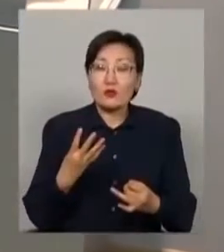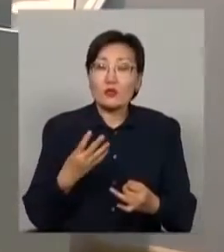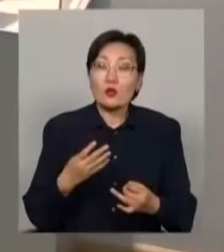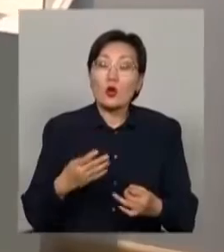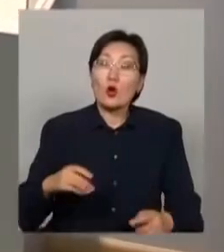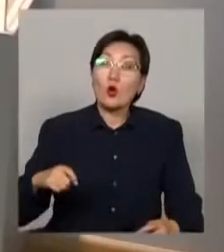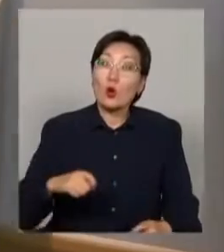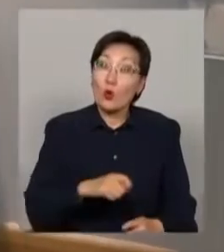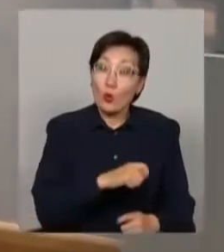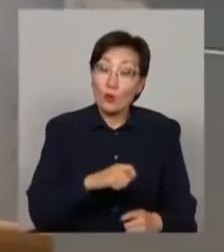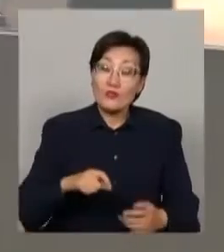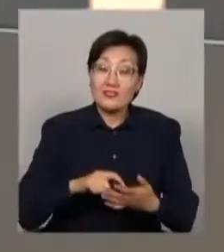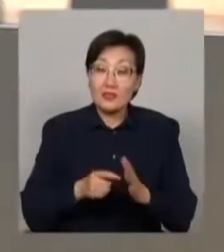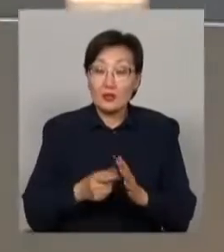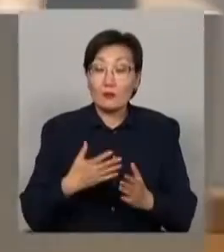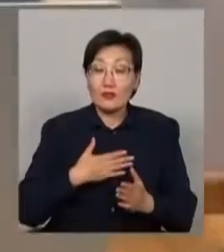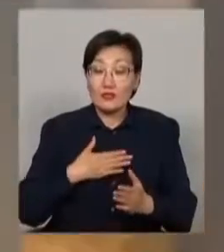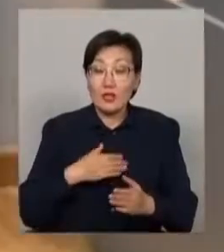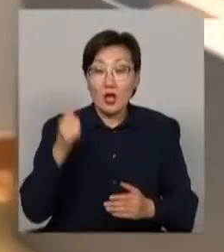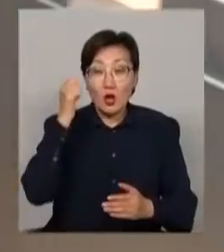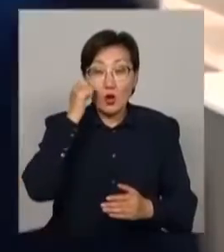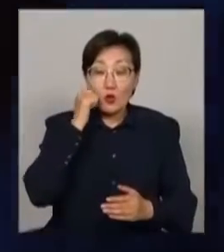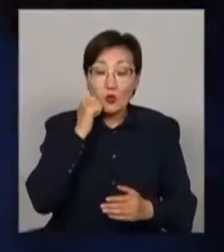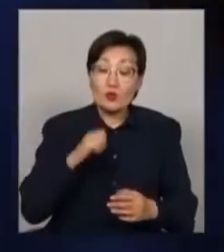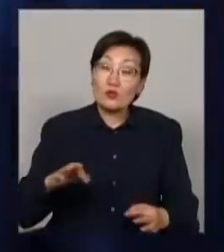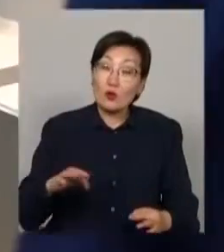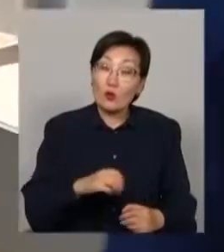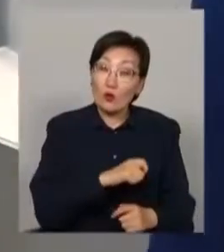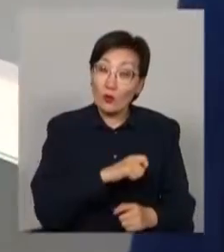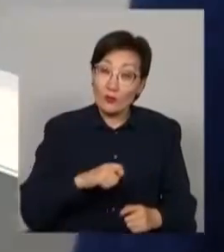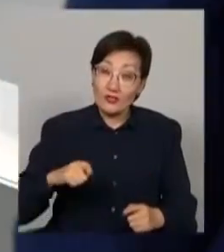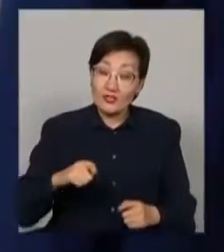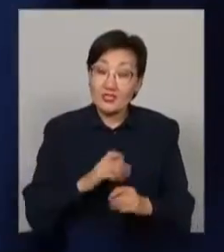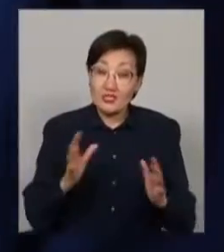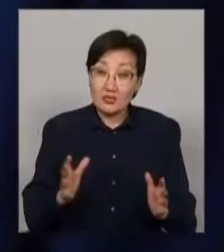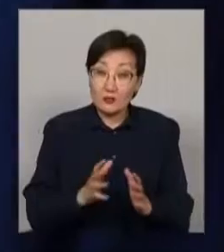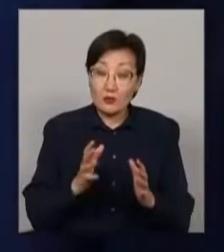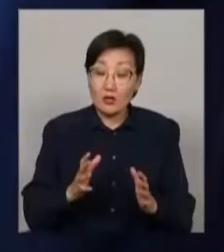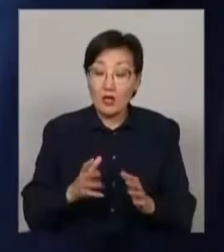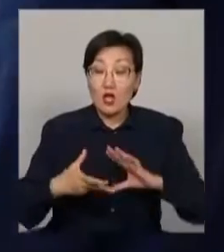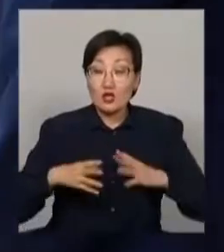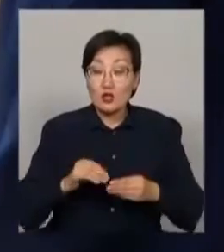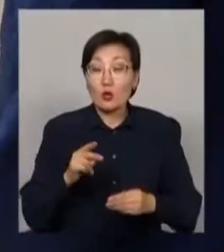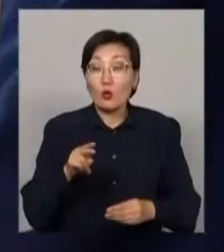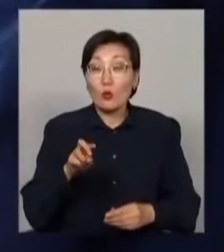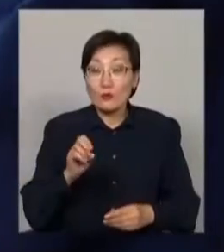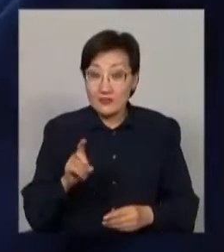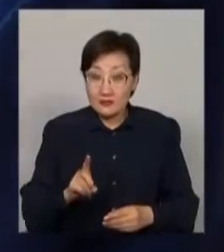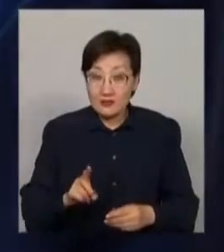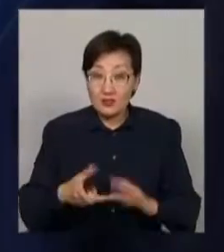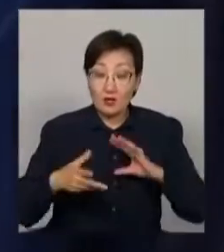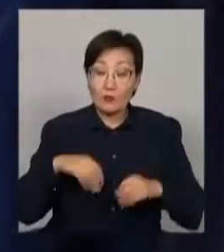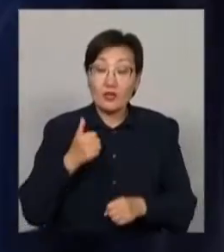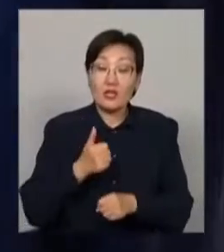залы. Дәл осы залда біздің музейдің ең көне аспабы сақталған, жарыспақсың аспабы. Жалпы қобыз негізінде